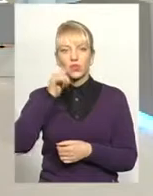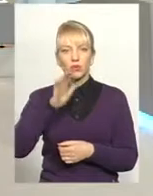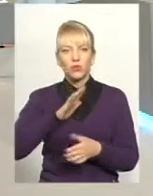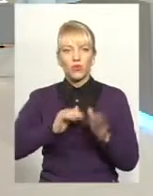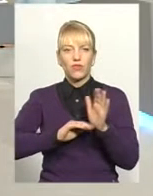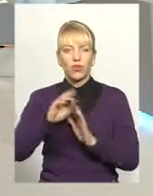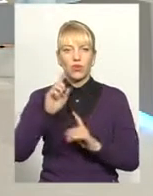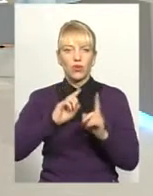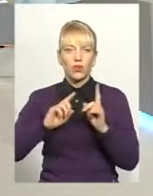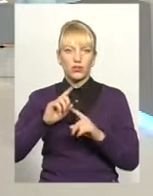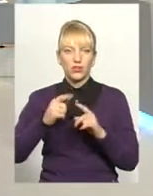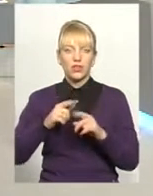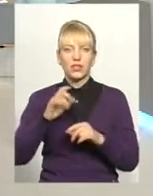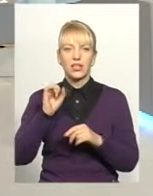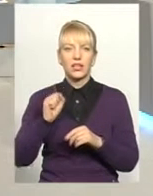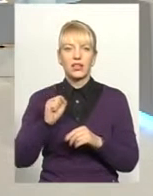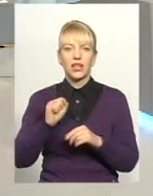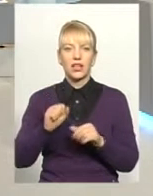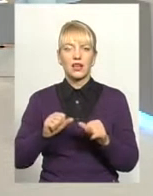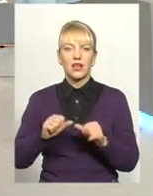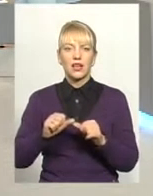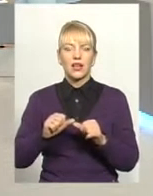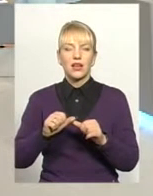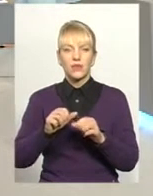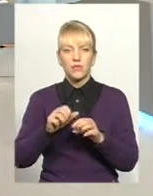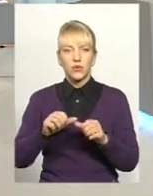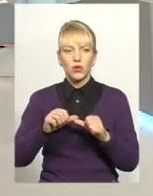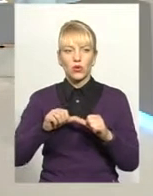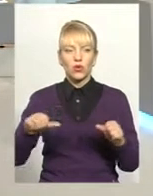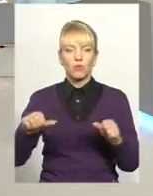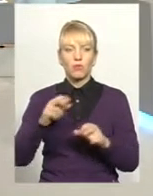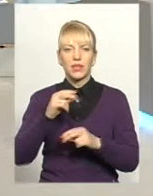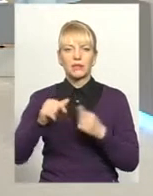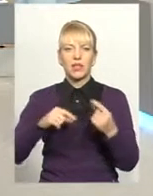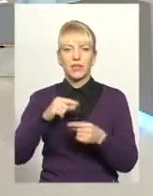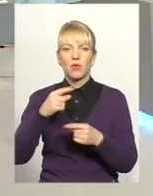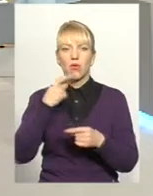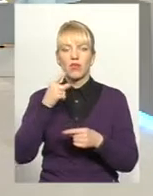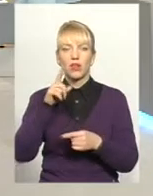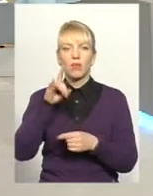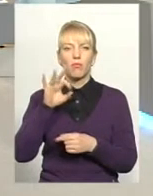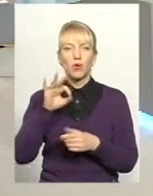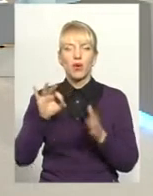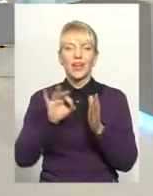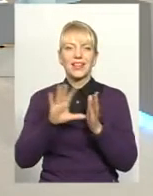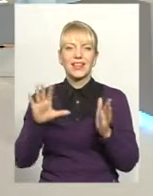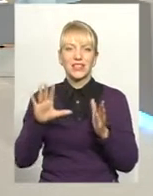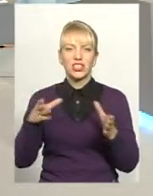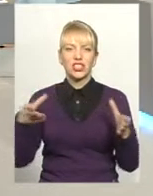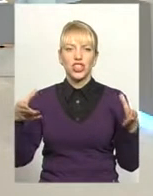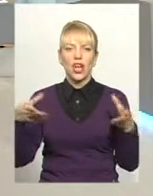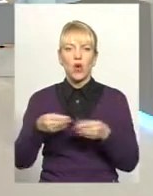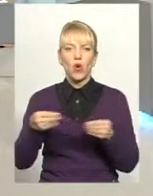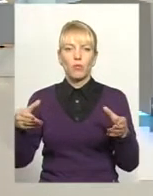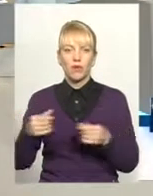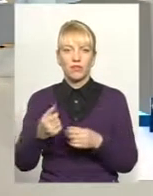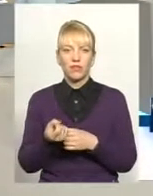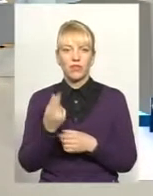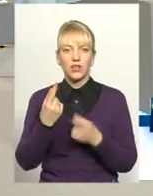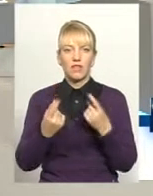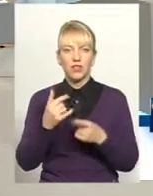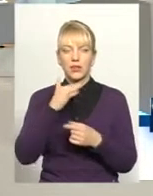круглому столі в комітеті підприємництва. І там почула про такі собі енергетичні кооперативи. Не знаю, чи ви про таке чули. Дуже багато виявляється таких